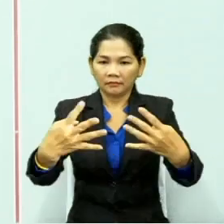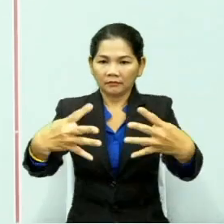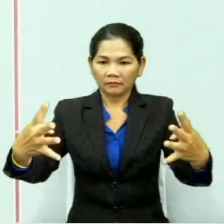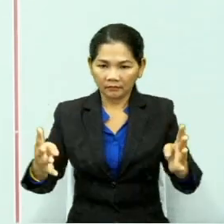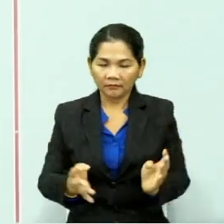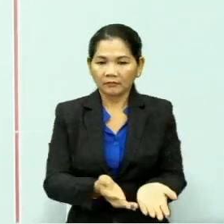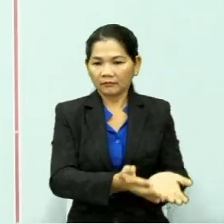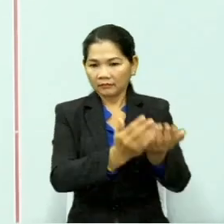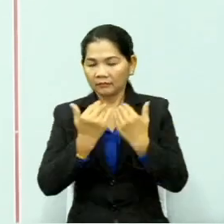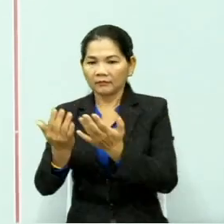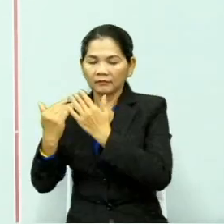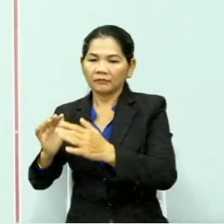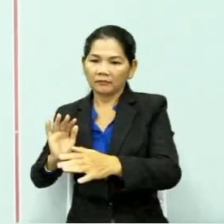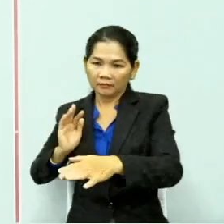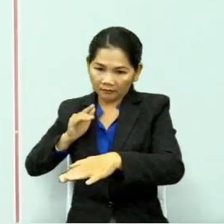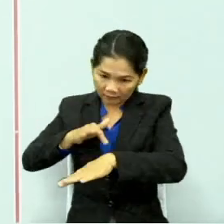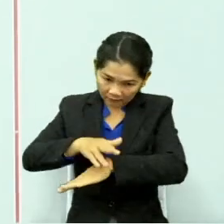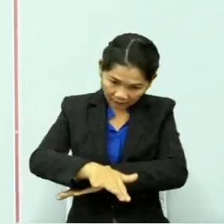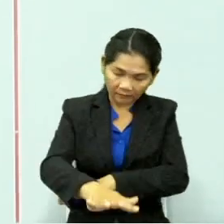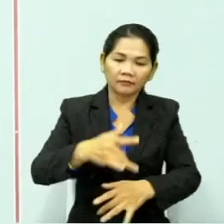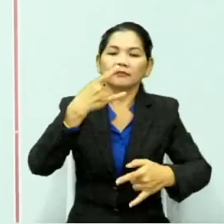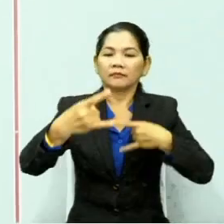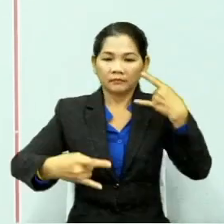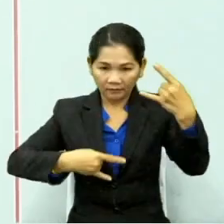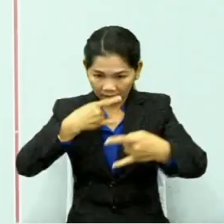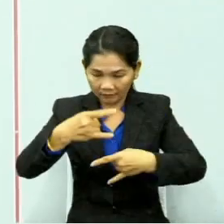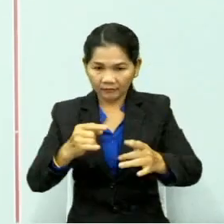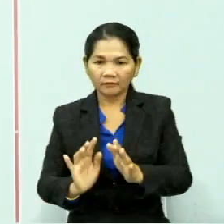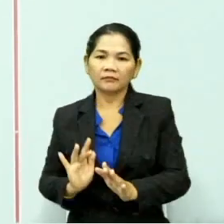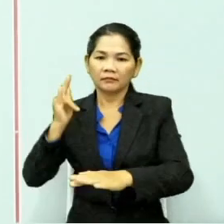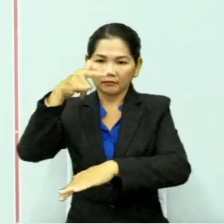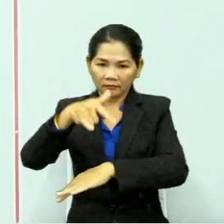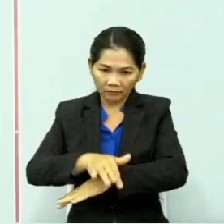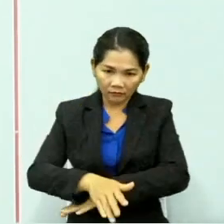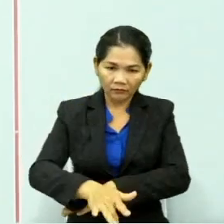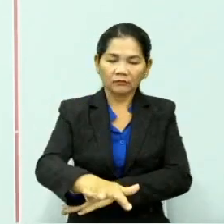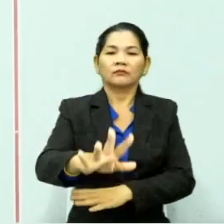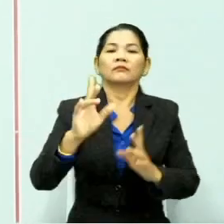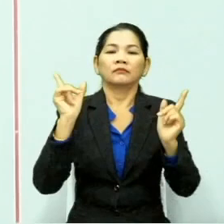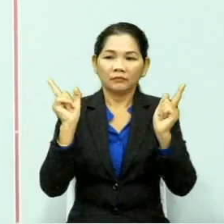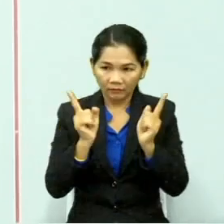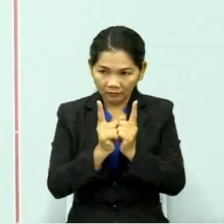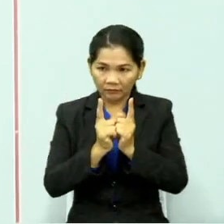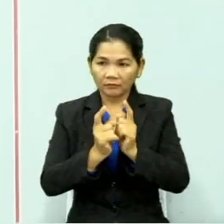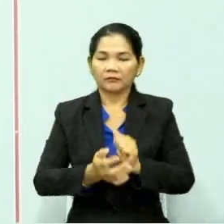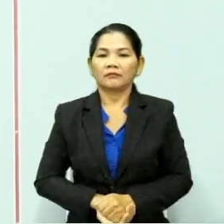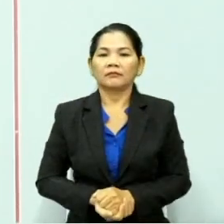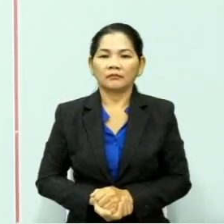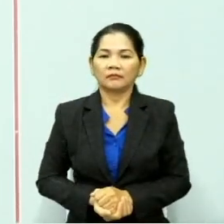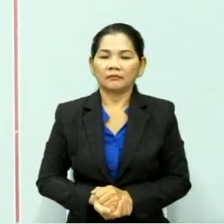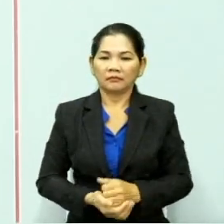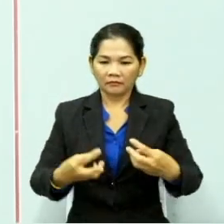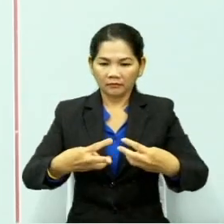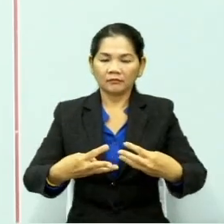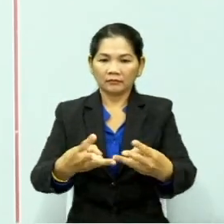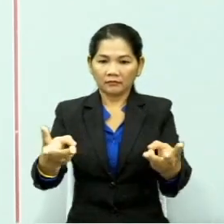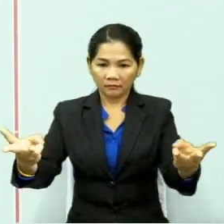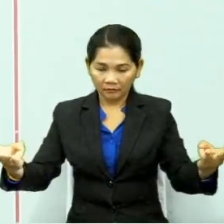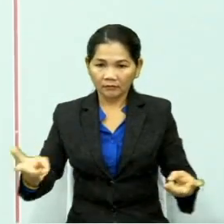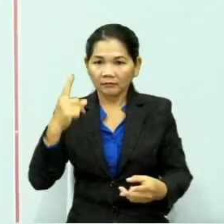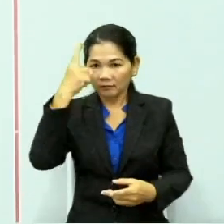chùa sai manorum bù sra o chum giang lão